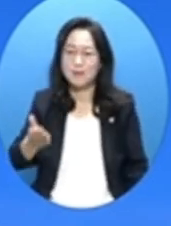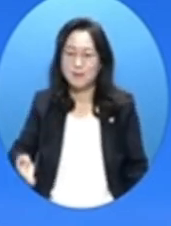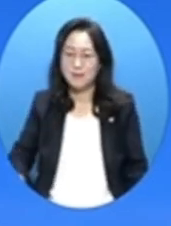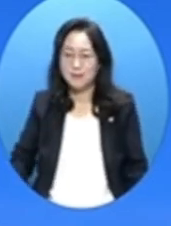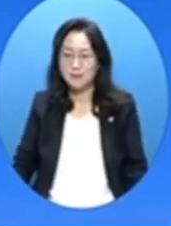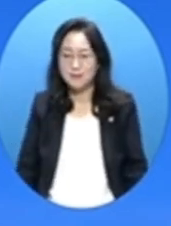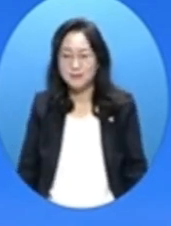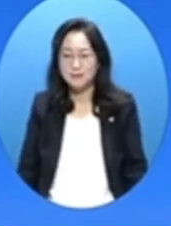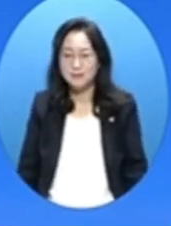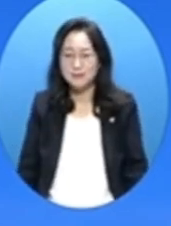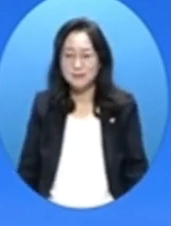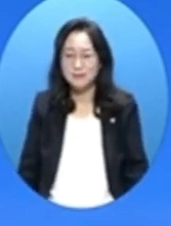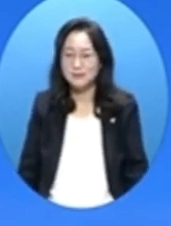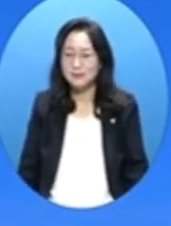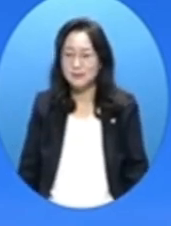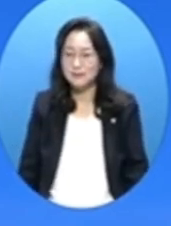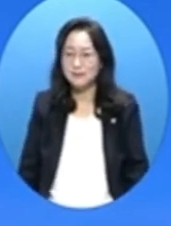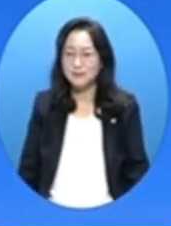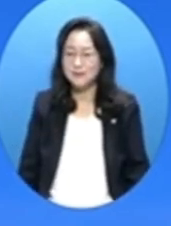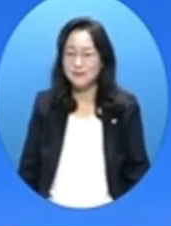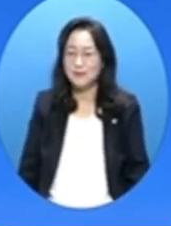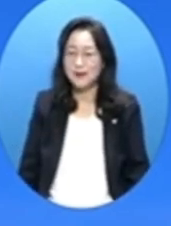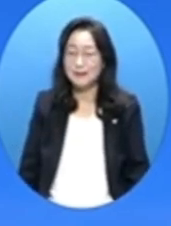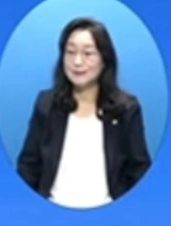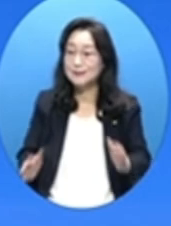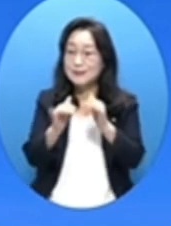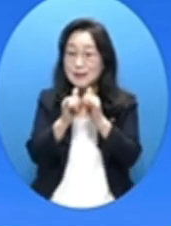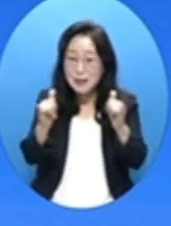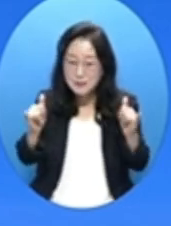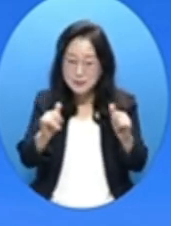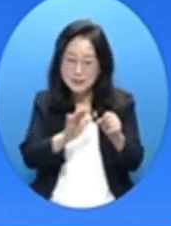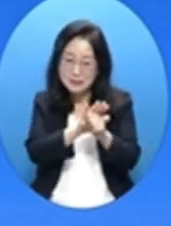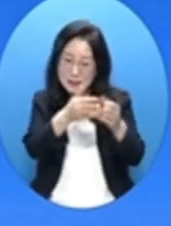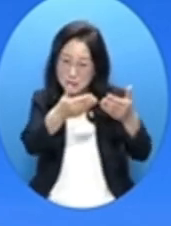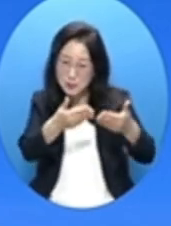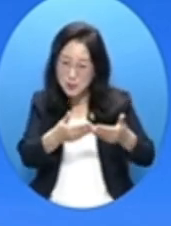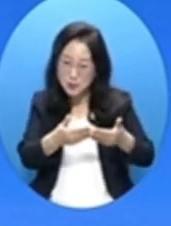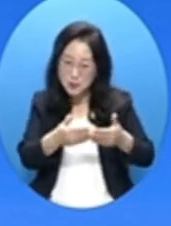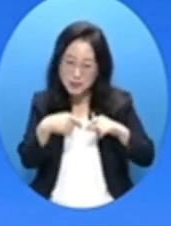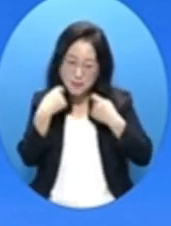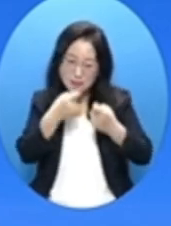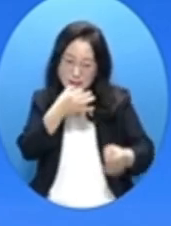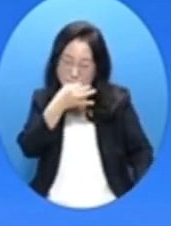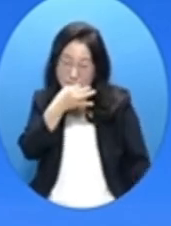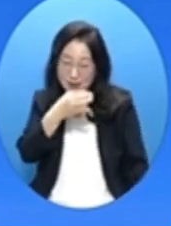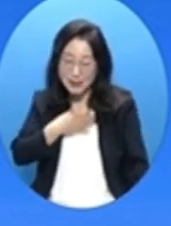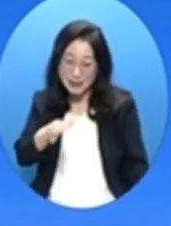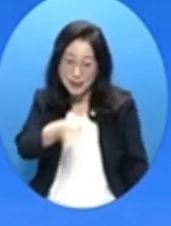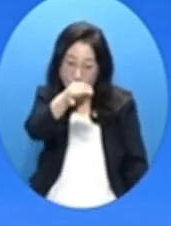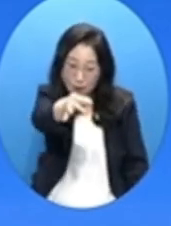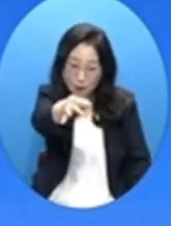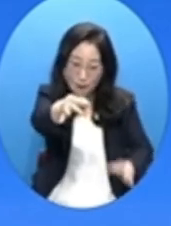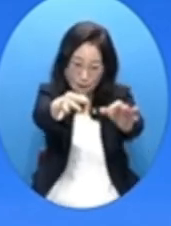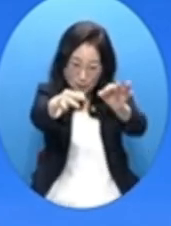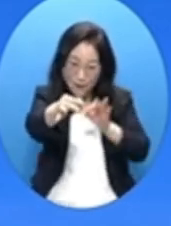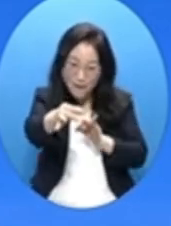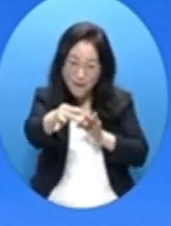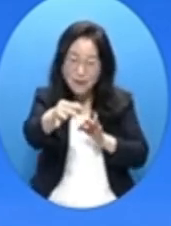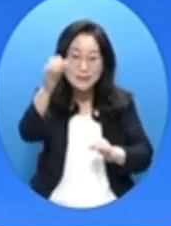사람들의 사랑은 이기적입니다. 내가 열 개를 줄 때 열 개를 기대하는